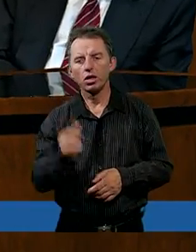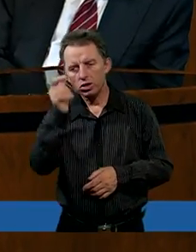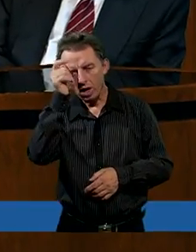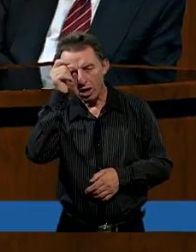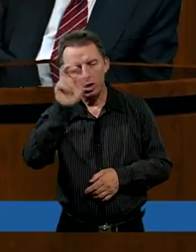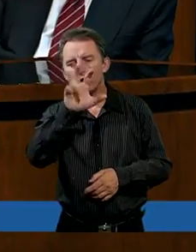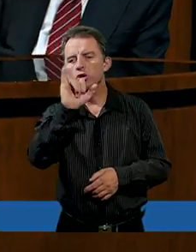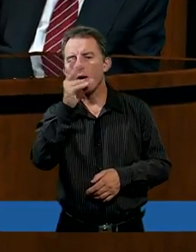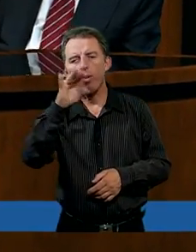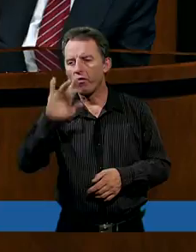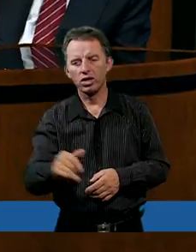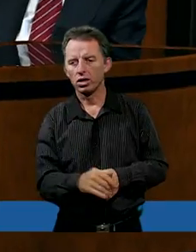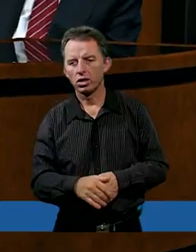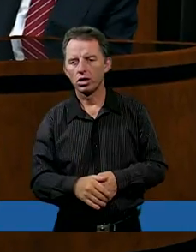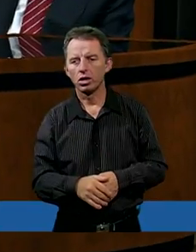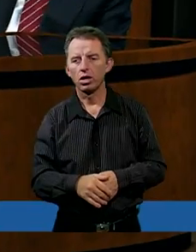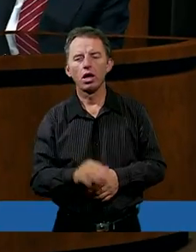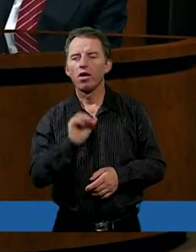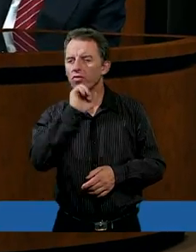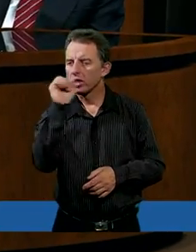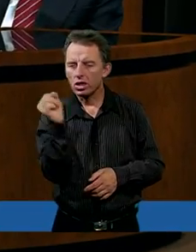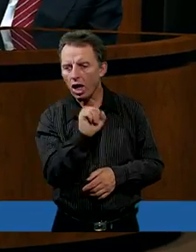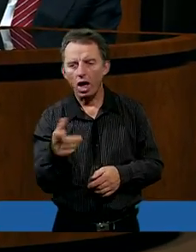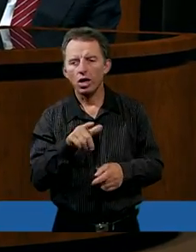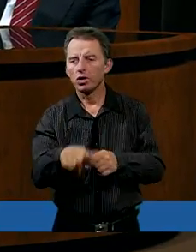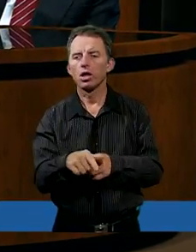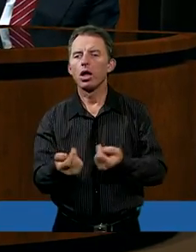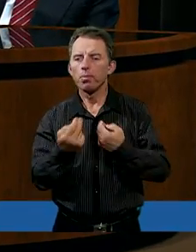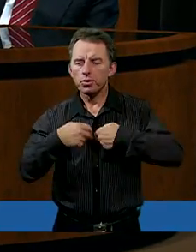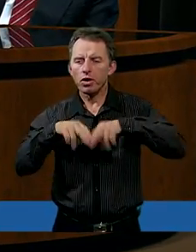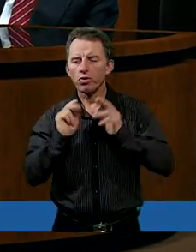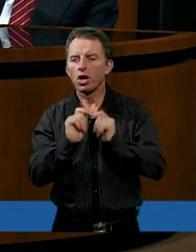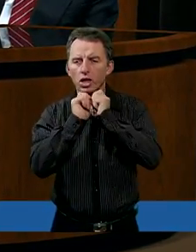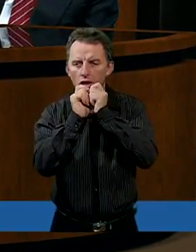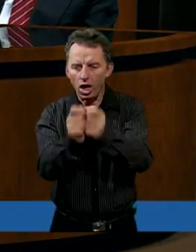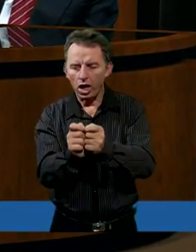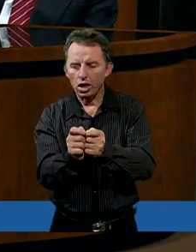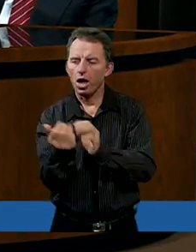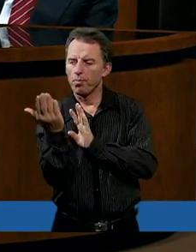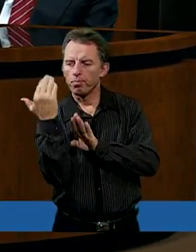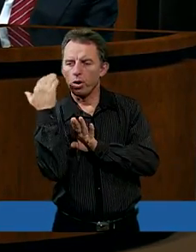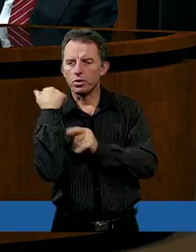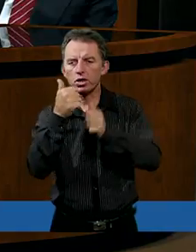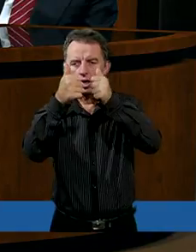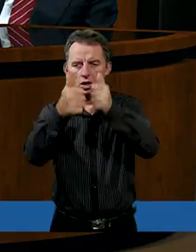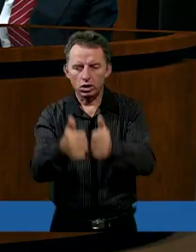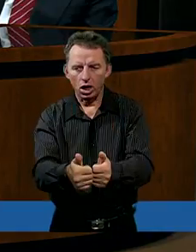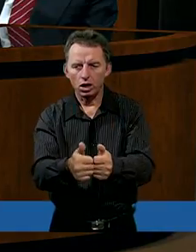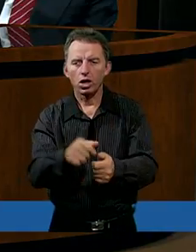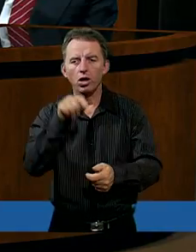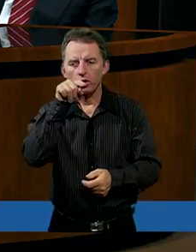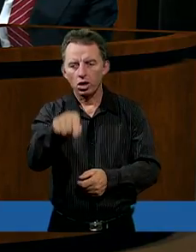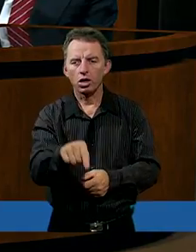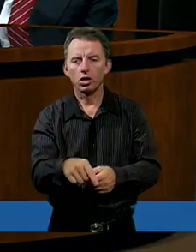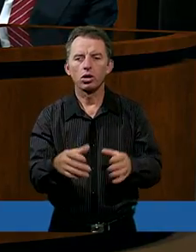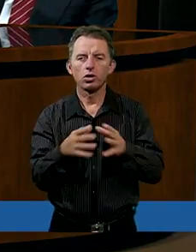Hiobowi. I to wcale nie jest tak, że też Hiob przywrócony do poprzedniego stanu, bo jednak tych